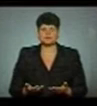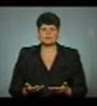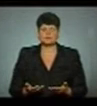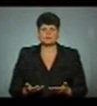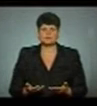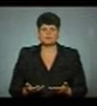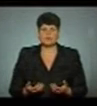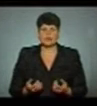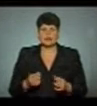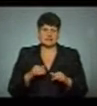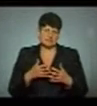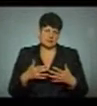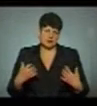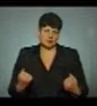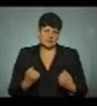засоби захисту,